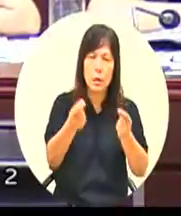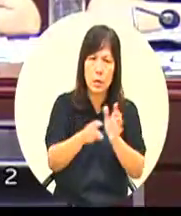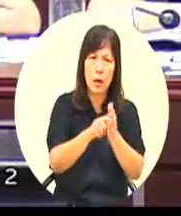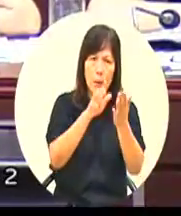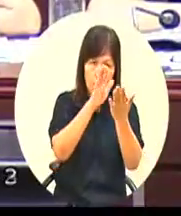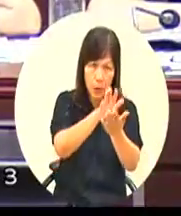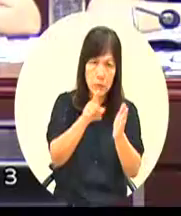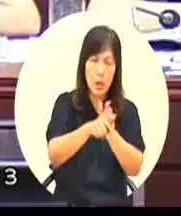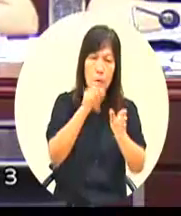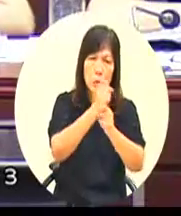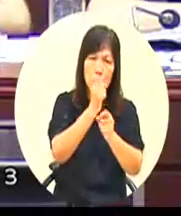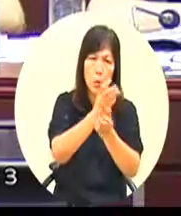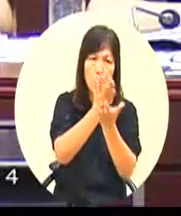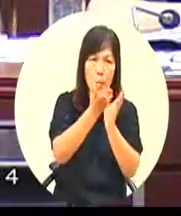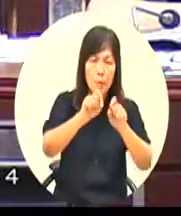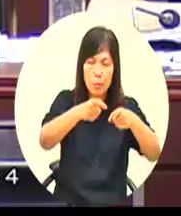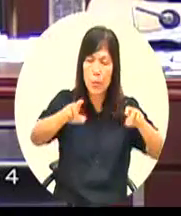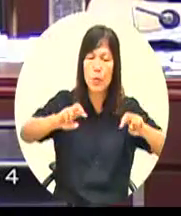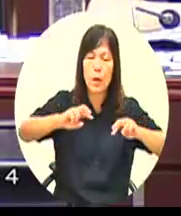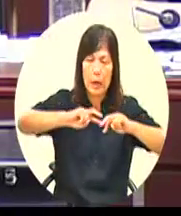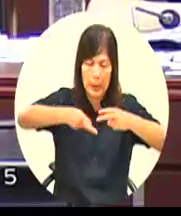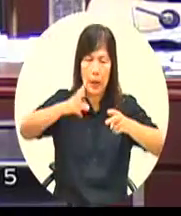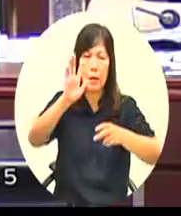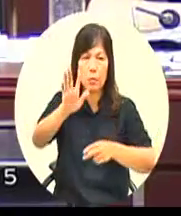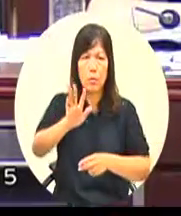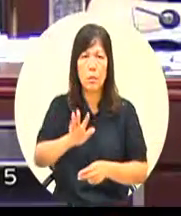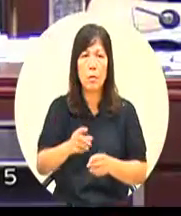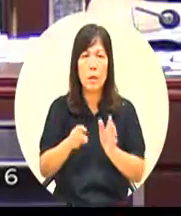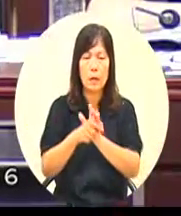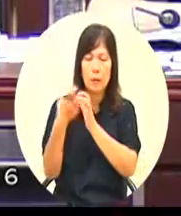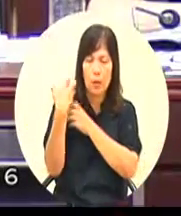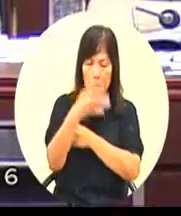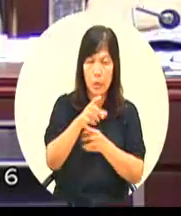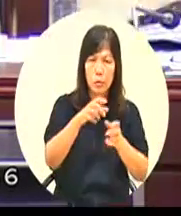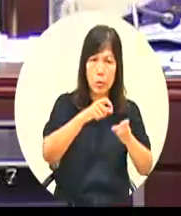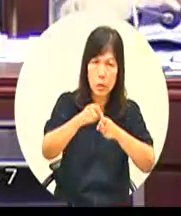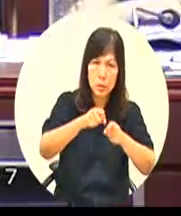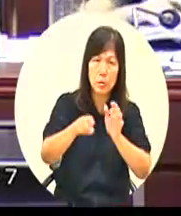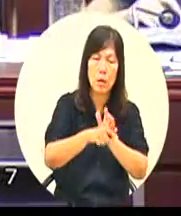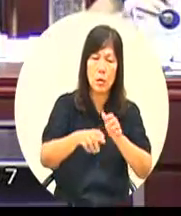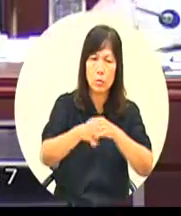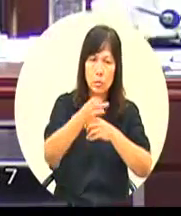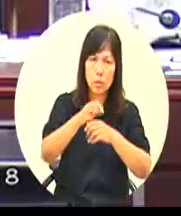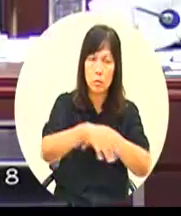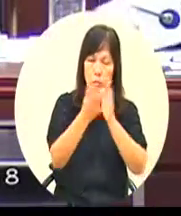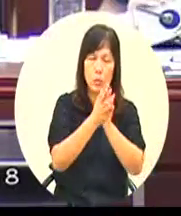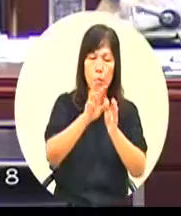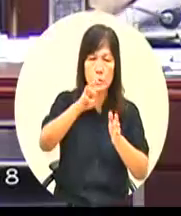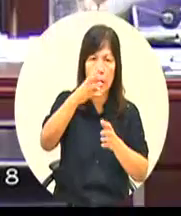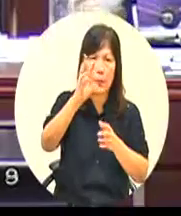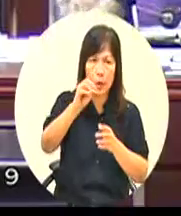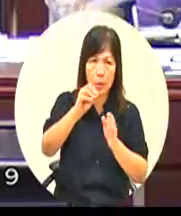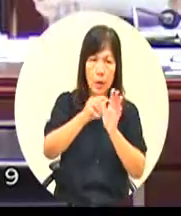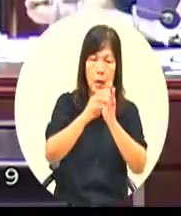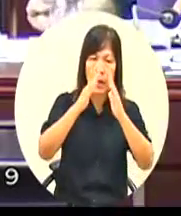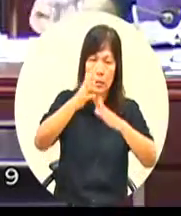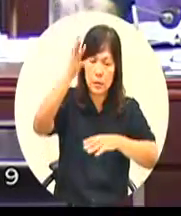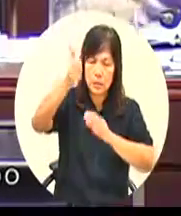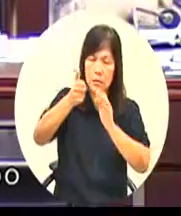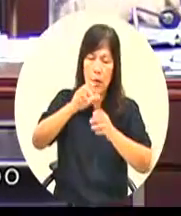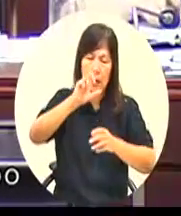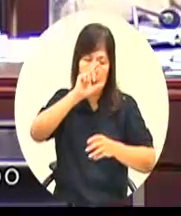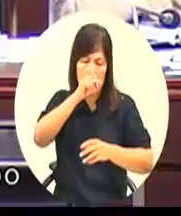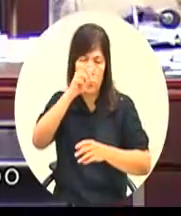他做很大规模的改造。那这个委托案整个费用就是由300万，是市长特别同意